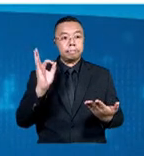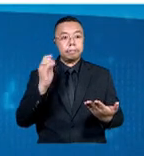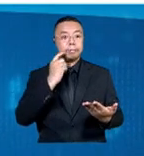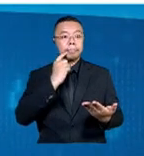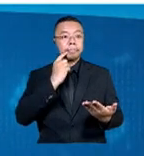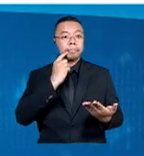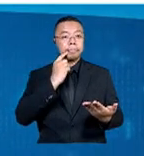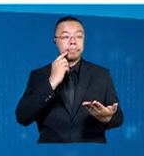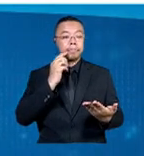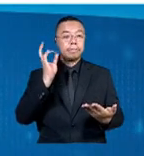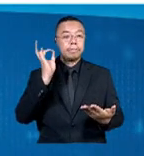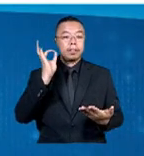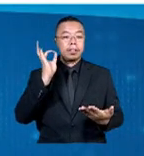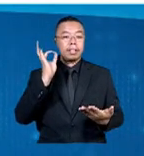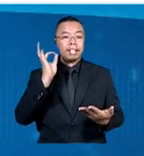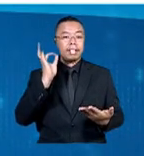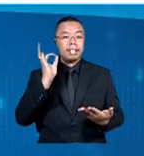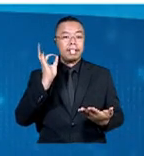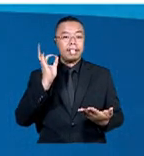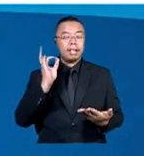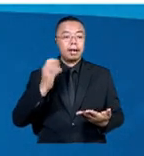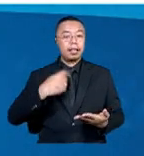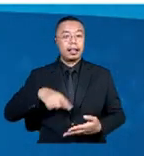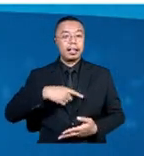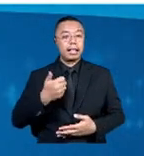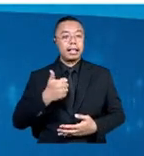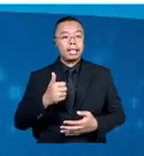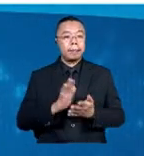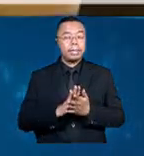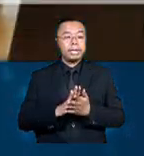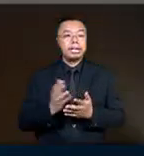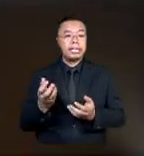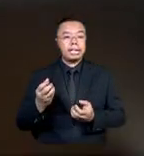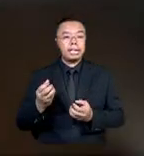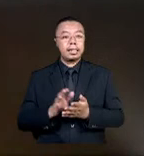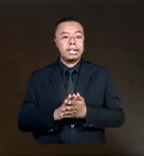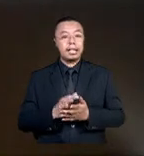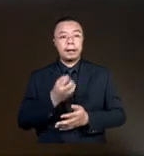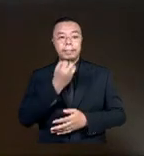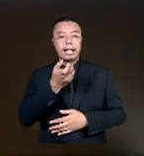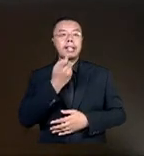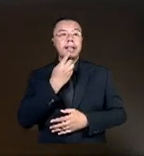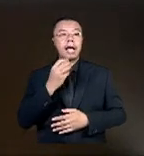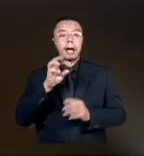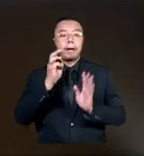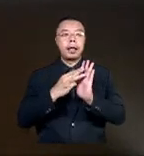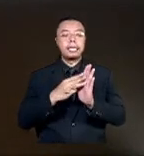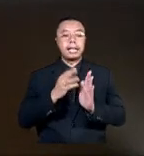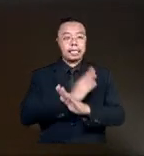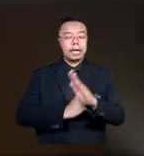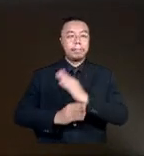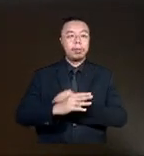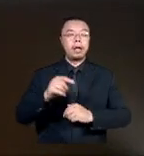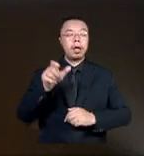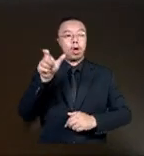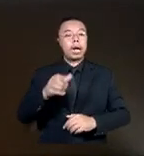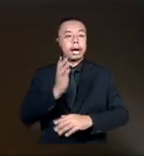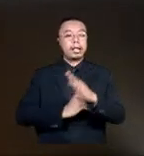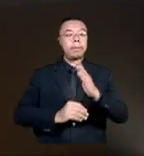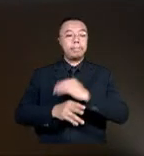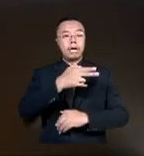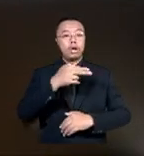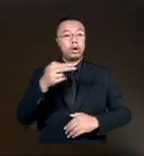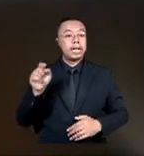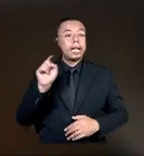Baik. Okay, baik. Nah, baik, kita bicara tentang isu disabilitasnya dulu nih ya Pak Rani. Penyandang disabilitas itu di